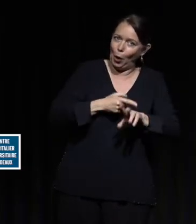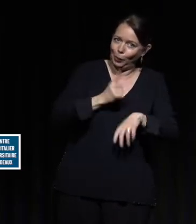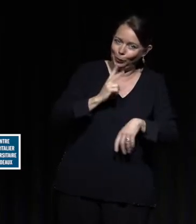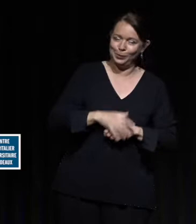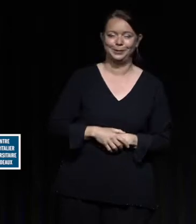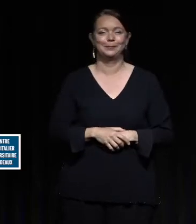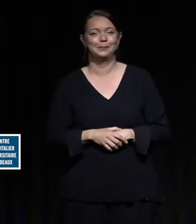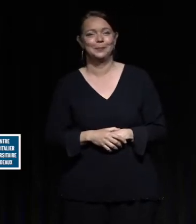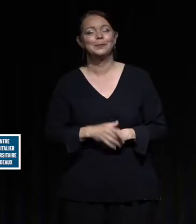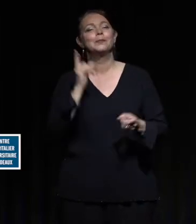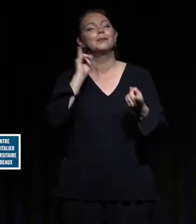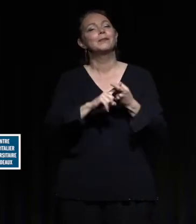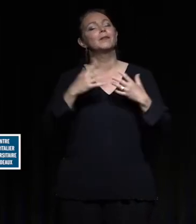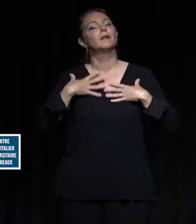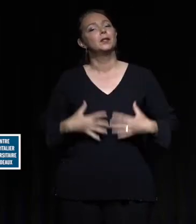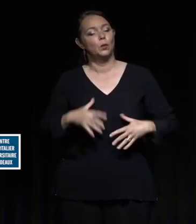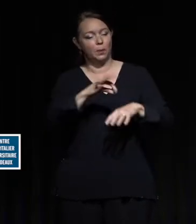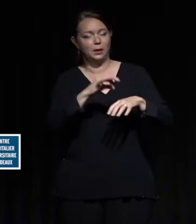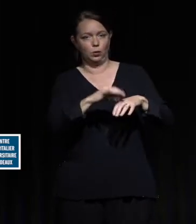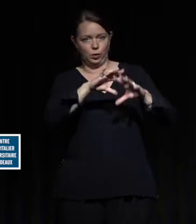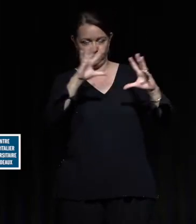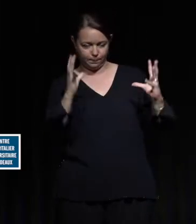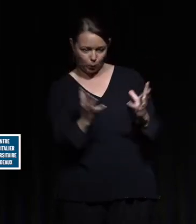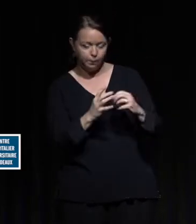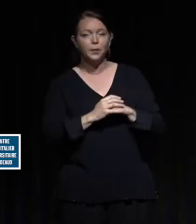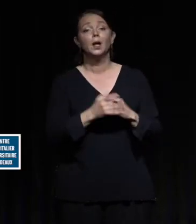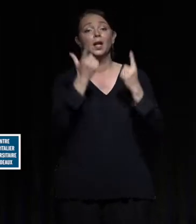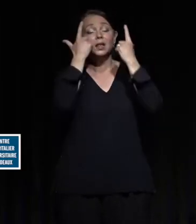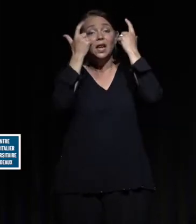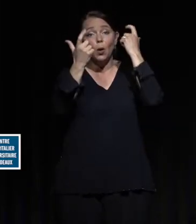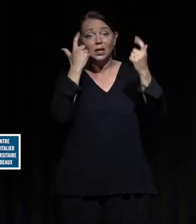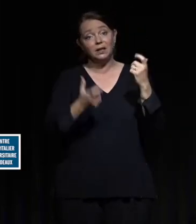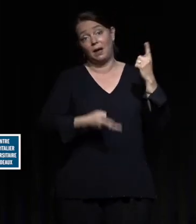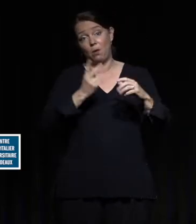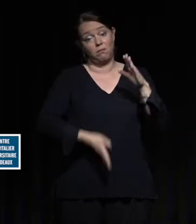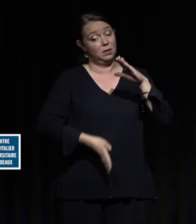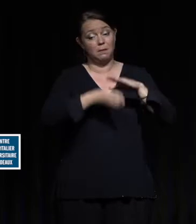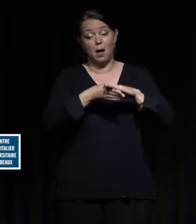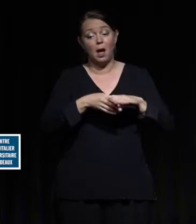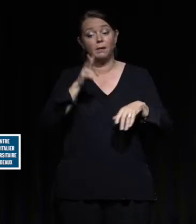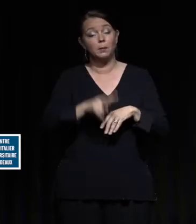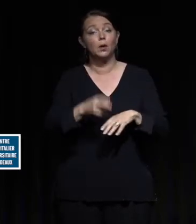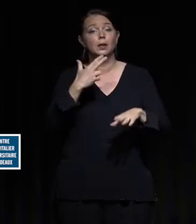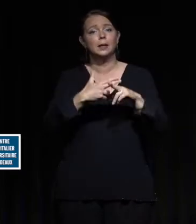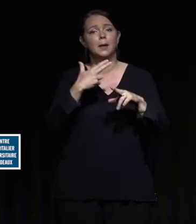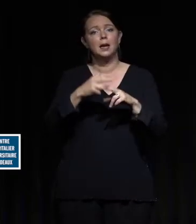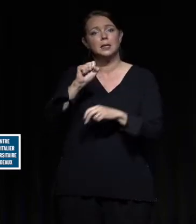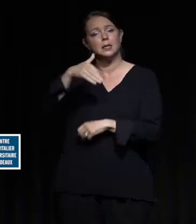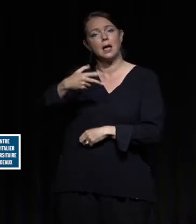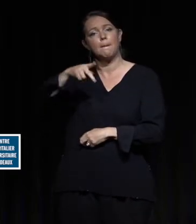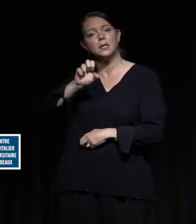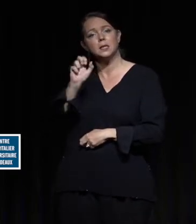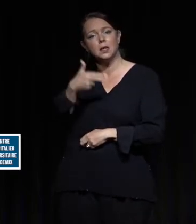En termes de physiopathologie, la théorie principale de la genèse de l'endométriose, c'est ce qu'on appelle la théorie de Samson,